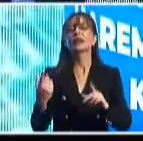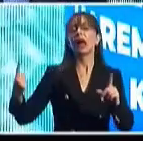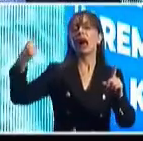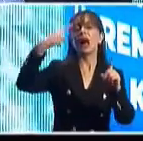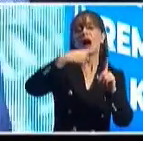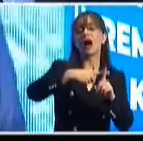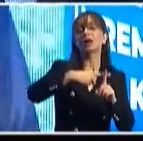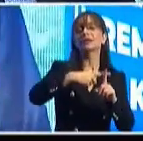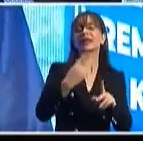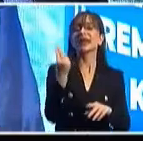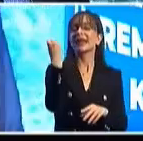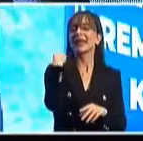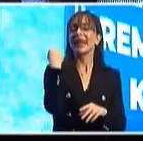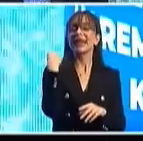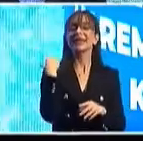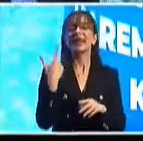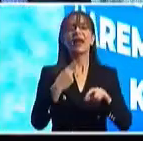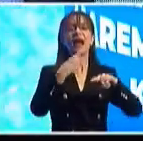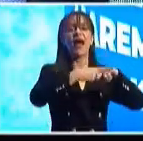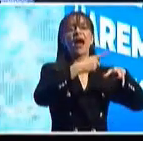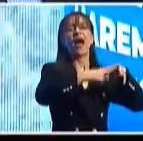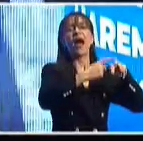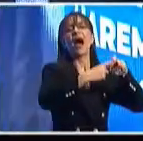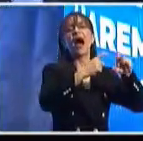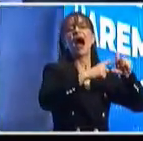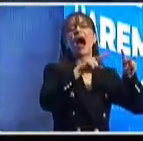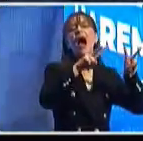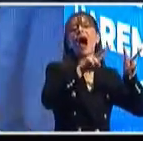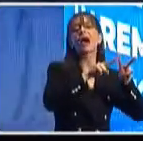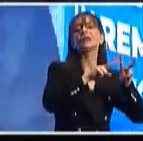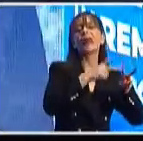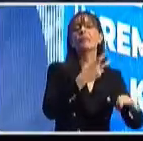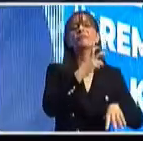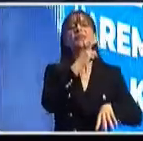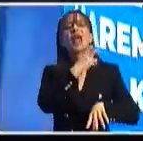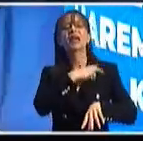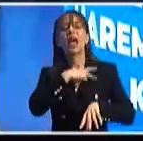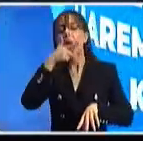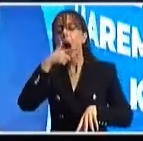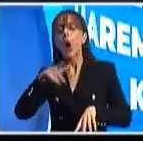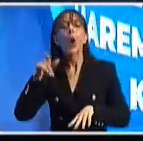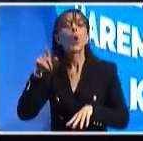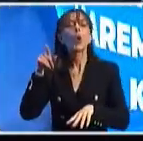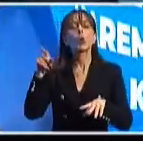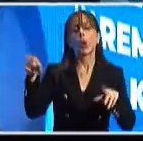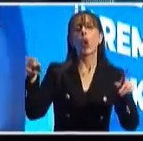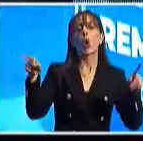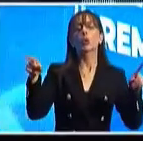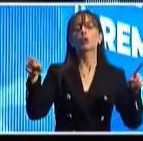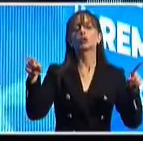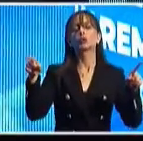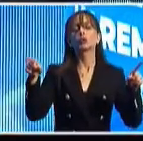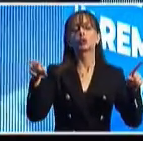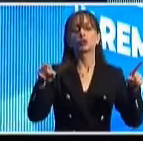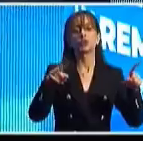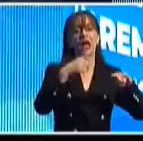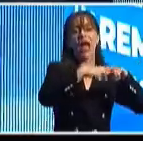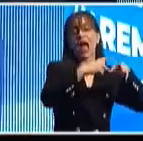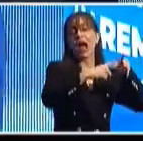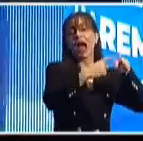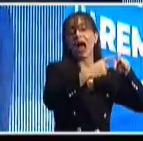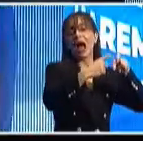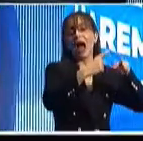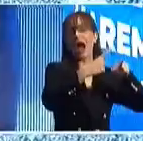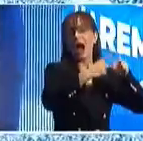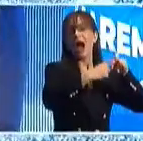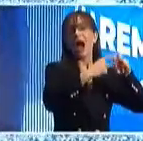kilometrelik Harem Çengelköy Kavacık. Bu da çok önemli. Yani Harem'den giren